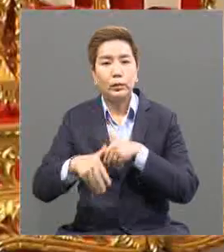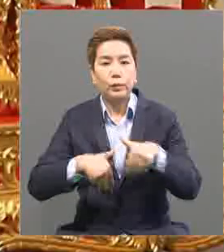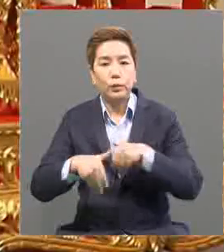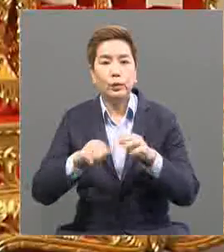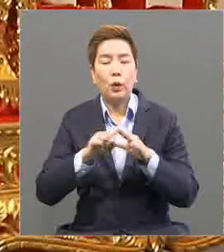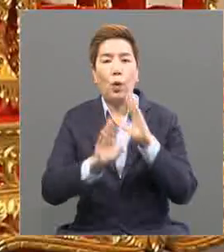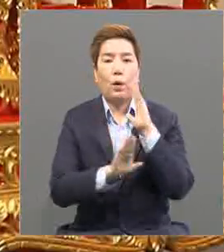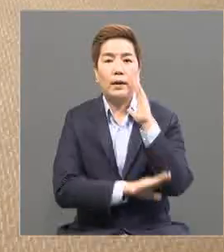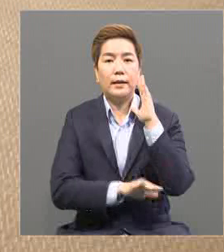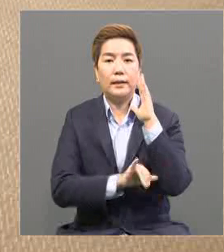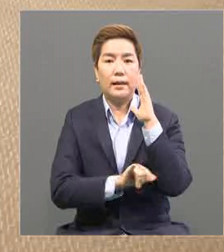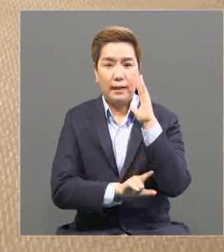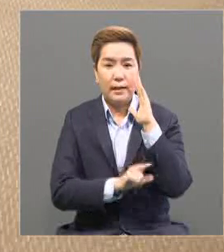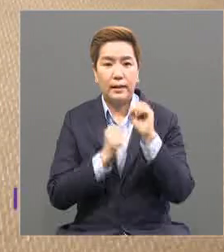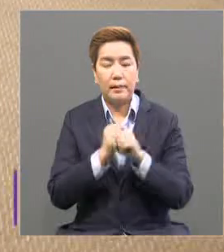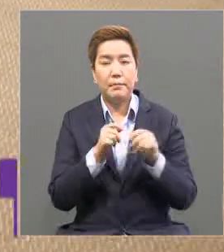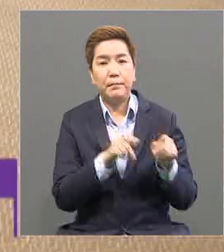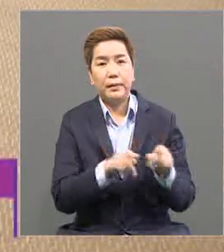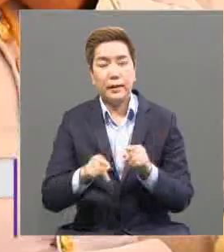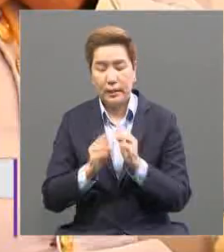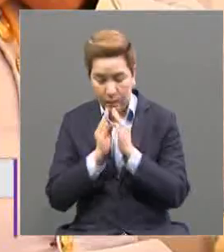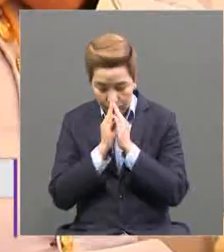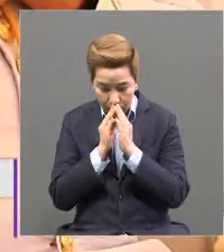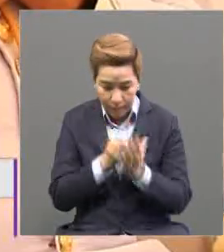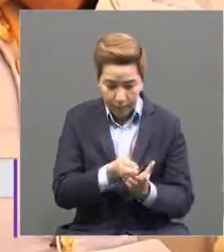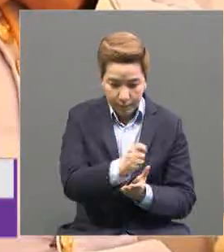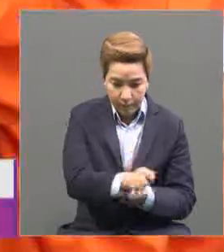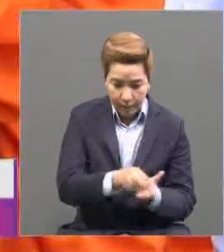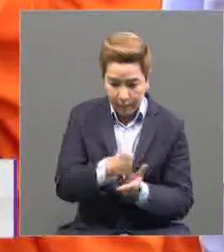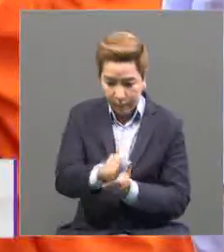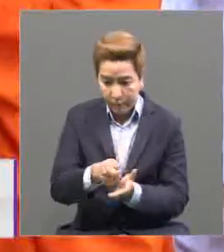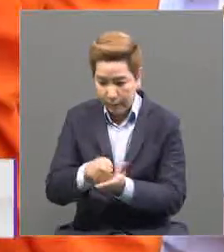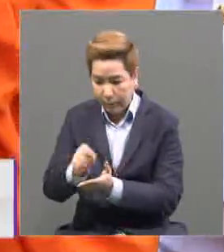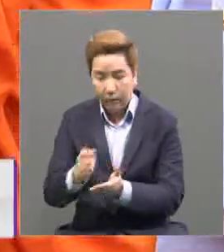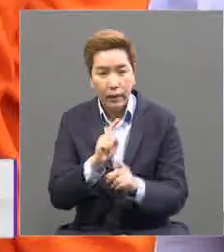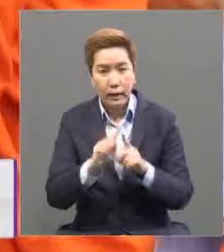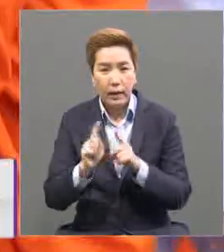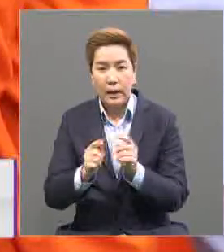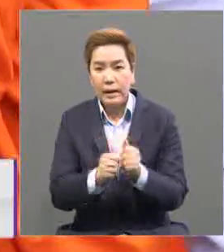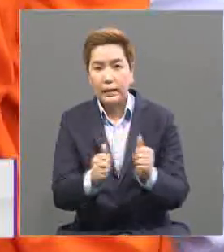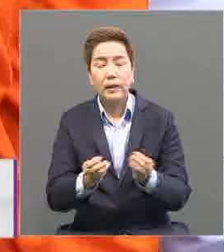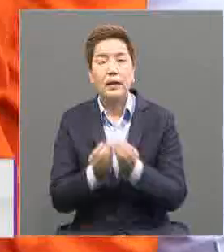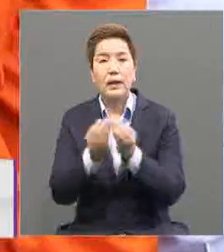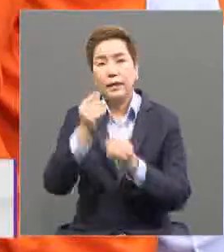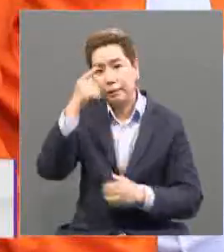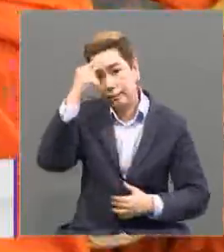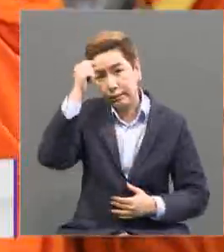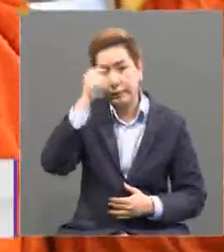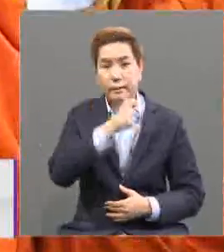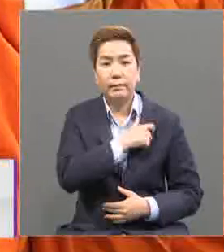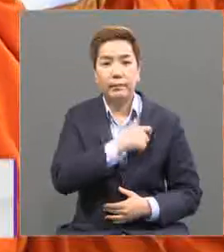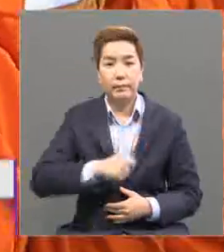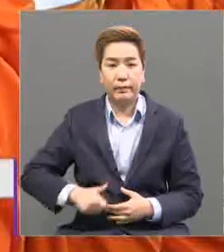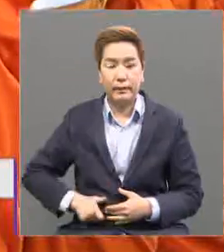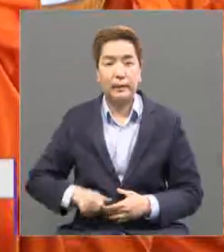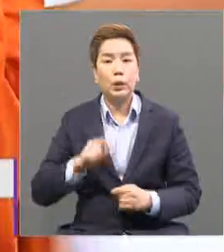นในจังหวัดยะลาค่ะที่มาร่วมพิธีทำบุญตักบาตรถวายเป็นพระราชกุศลเนื่องในโอกาสวันมหามงคลเฉลิมพระชนมพรรษา